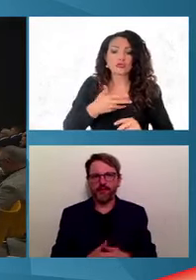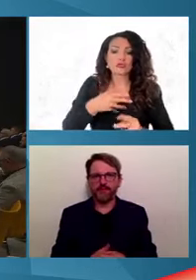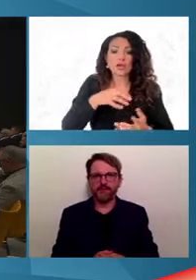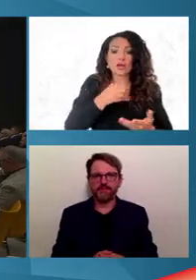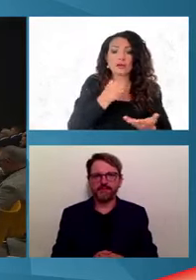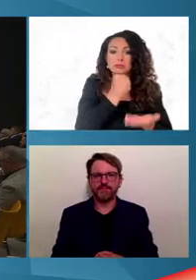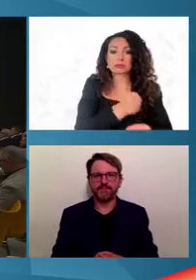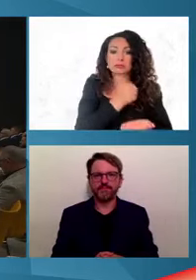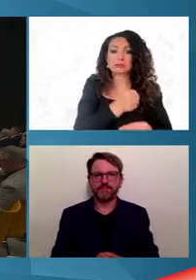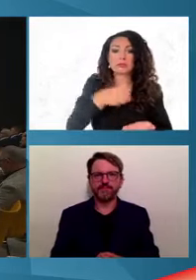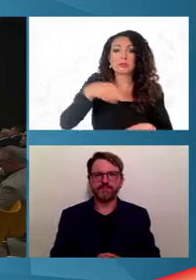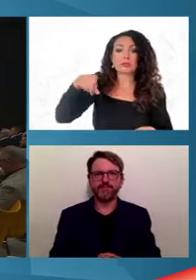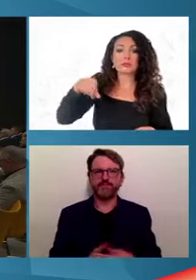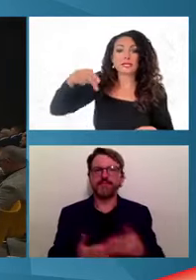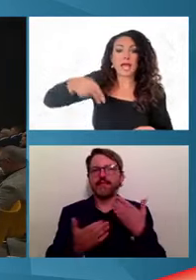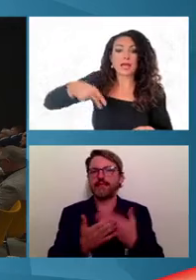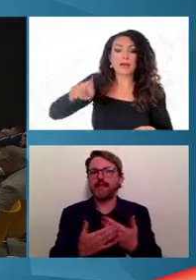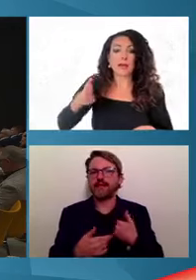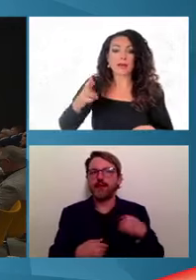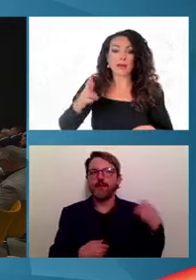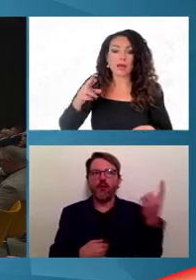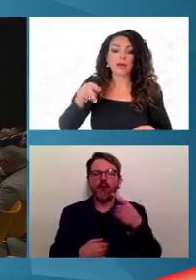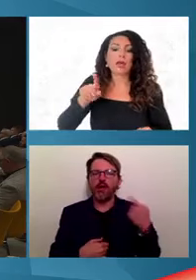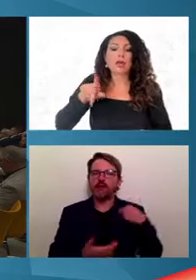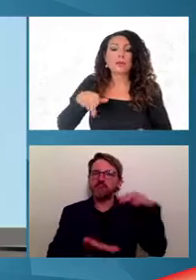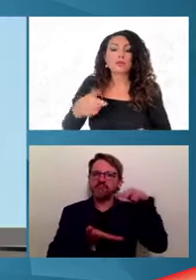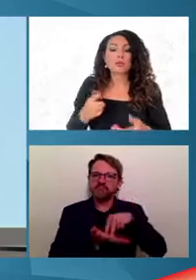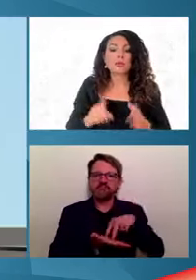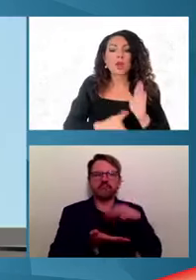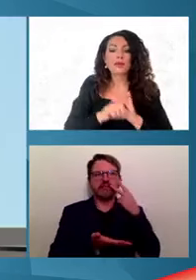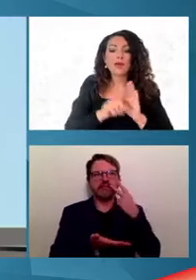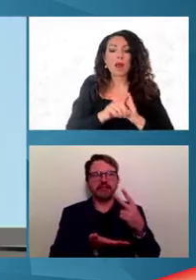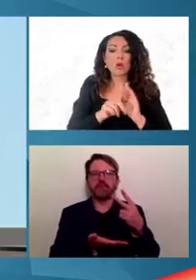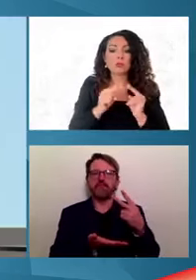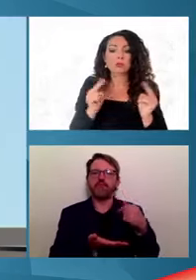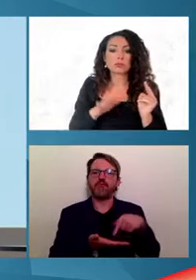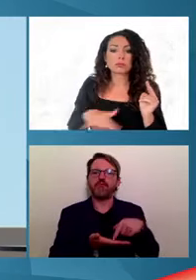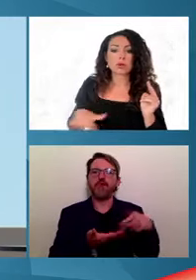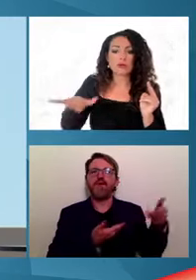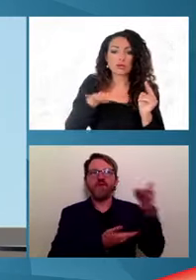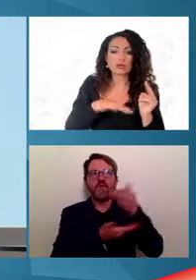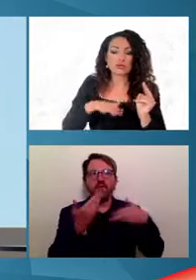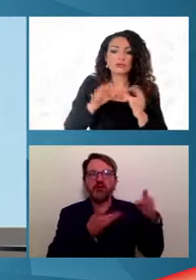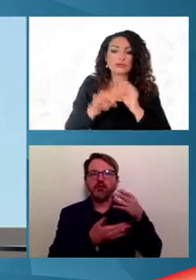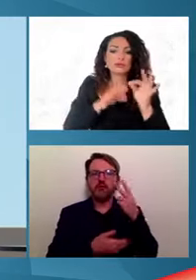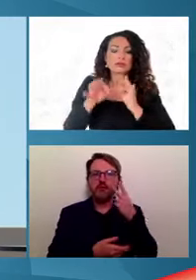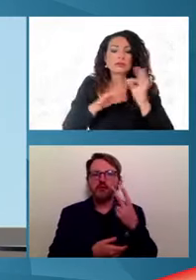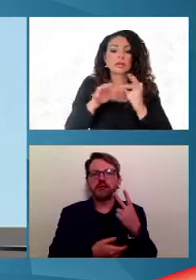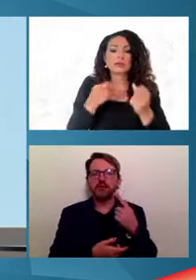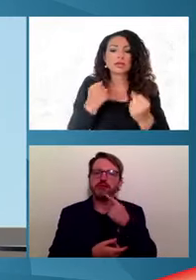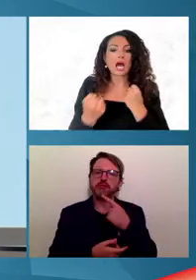stehen deshalb heute eigentlich wirtschaftlich gesehen gut da.